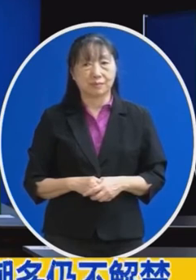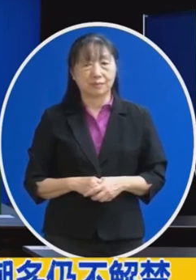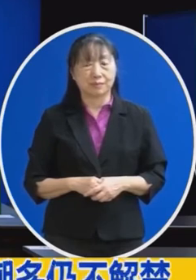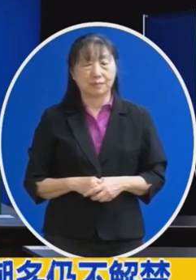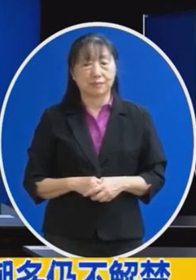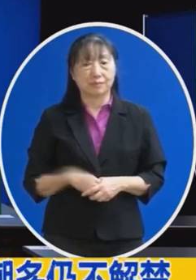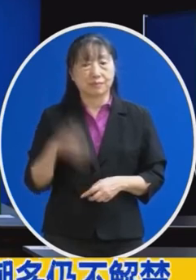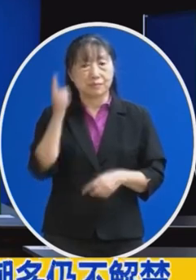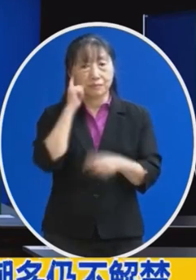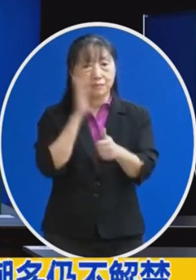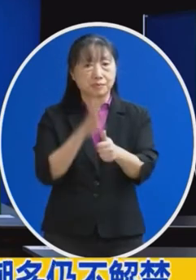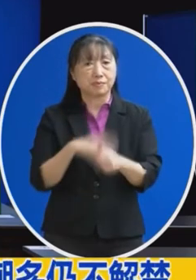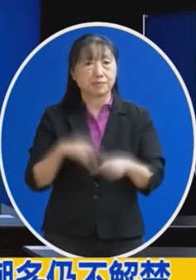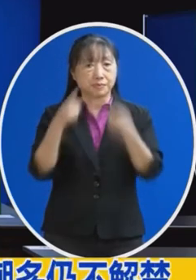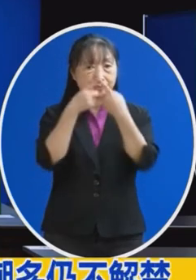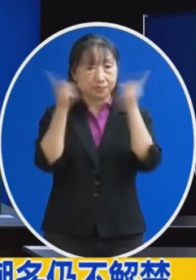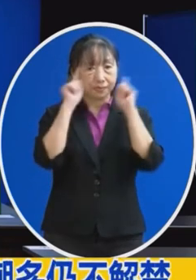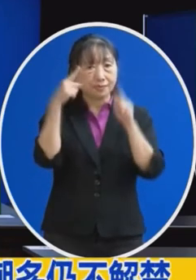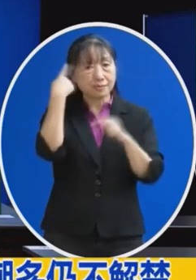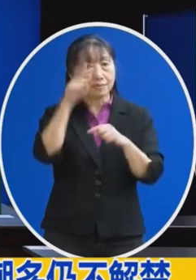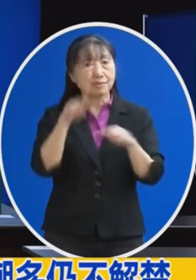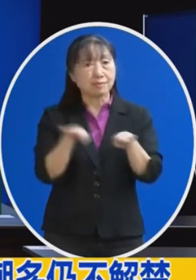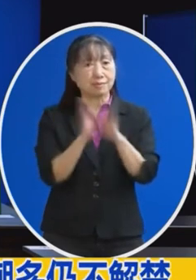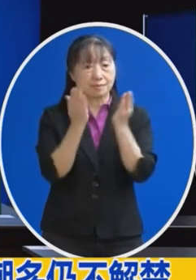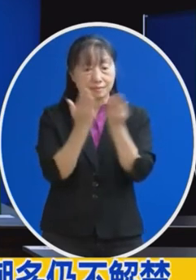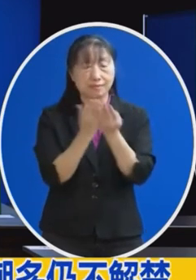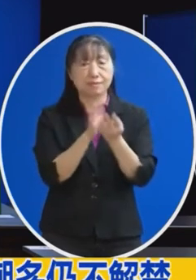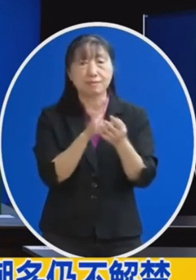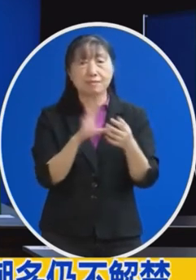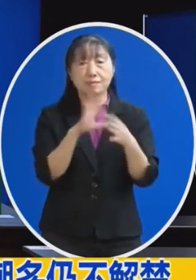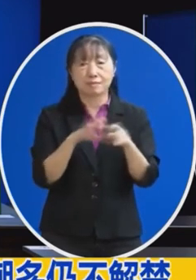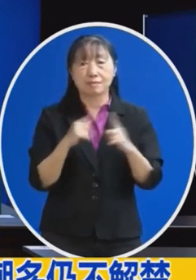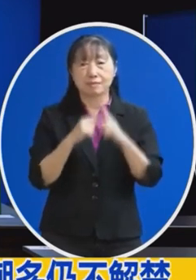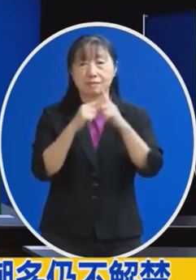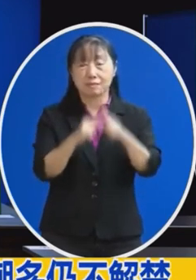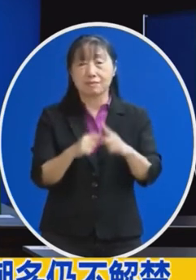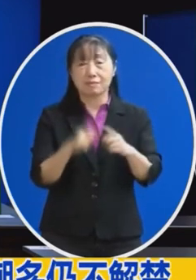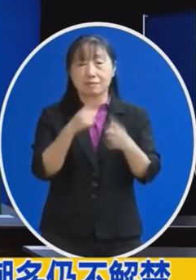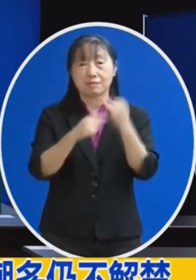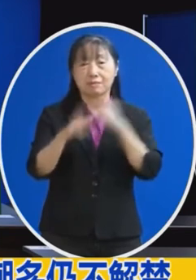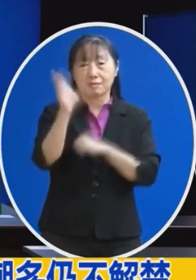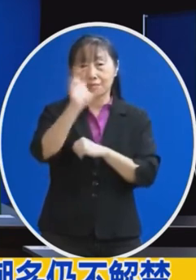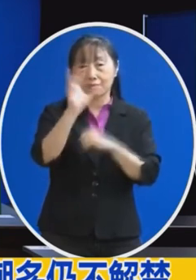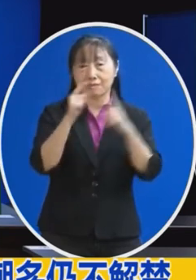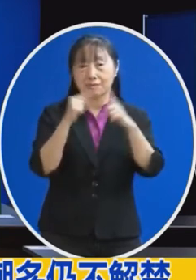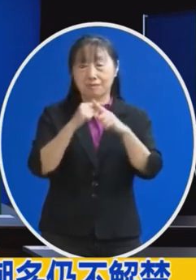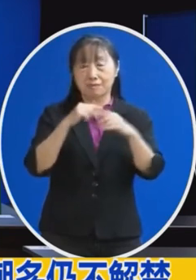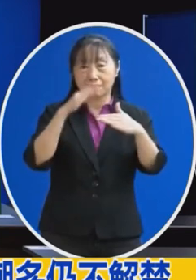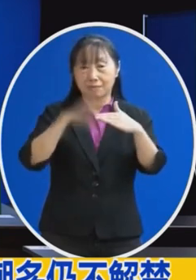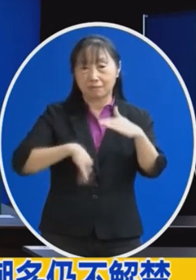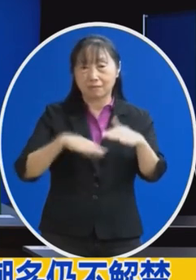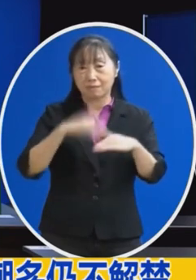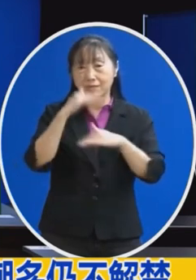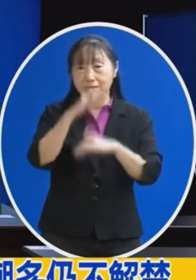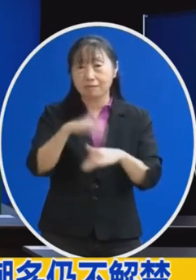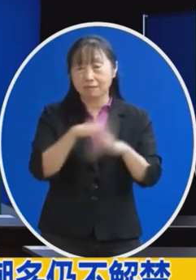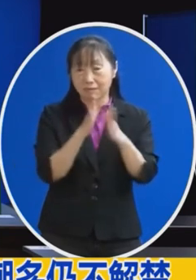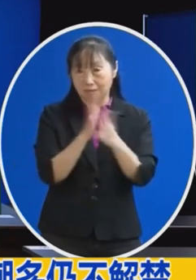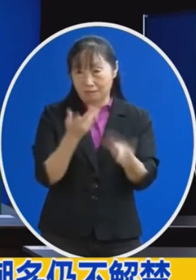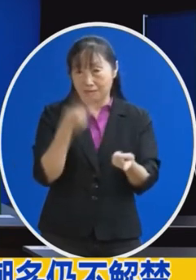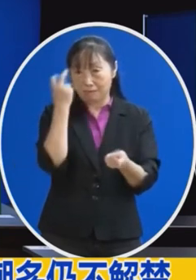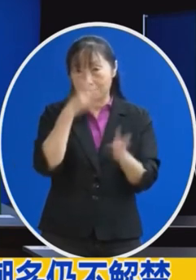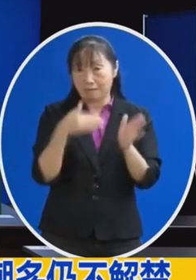部长好，想请教大学明天要开学，想请问实体课八十人以下的限制，这个审查有结果了吗？是否有机会可以放宽？